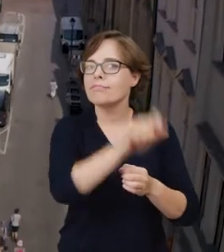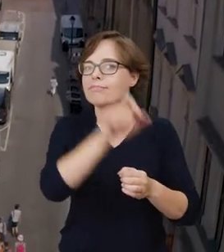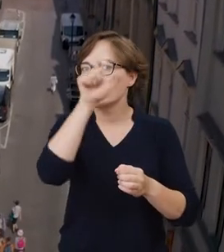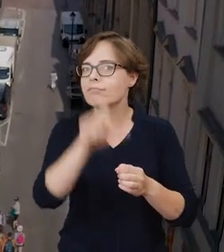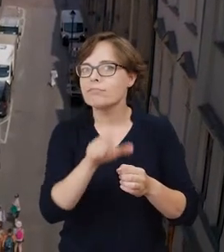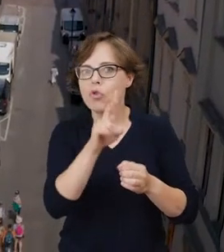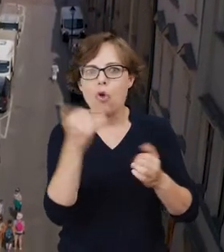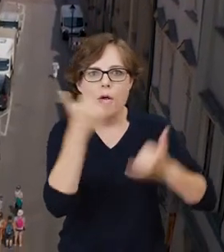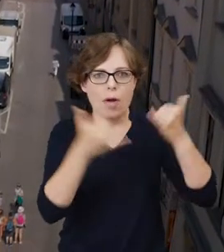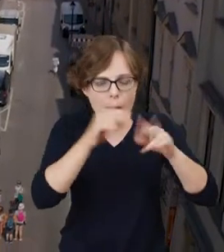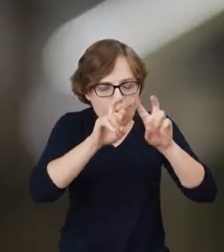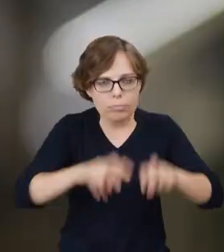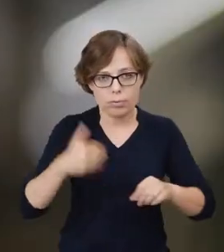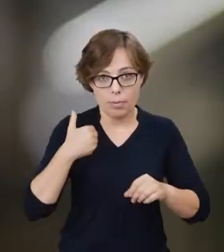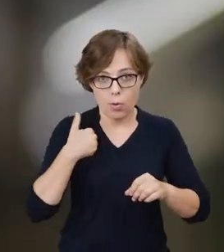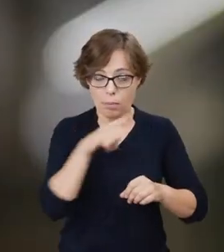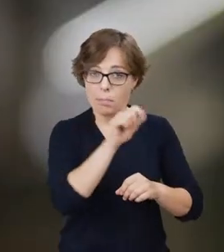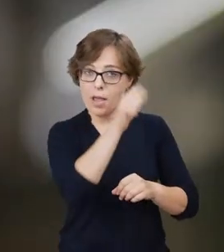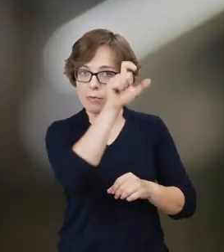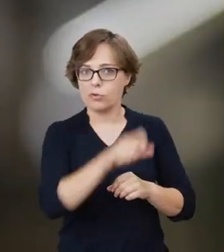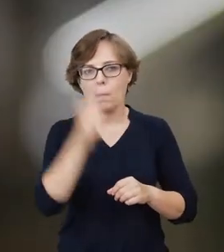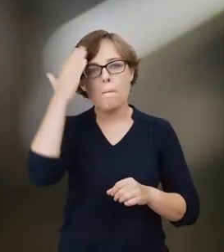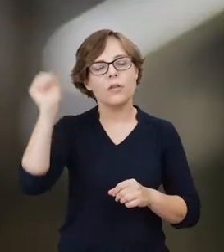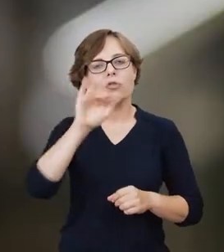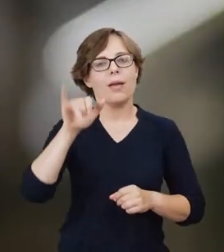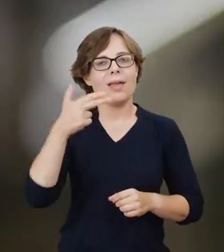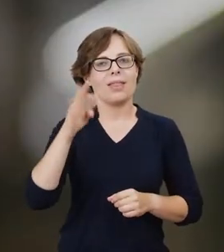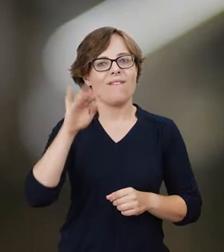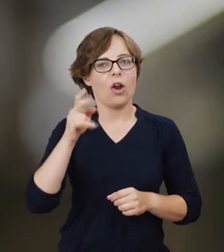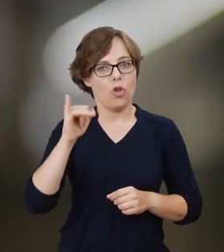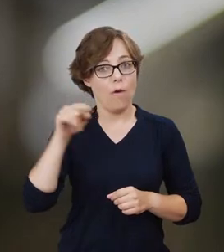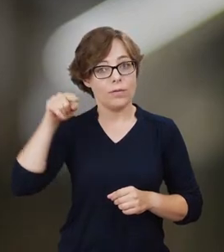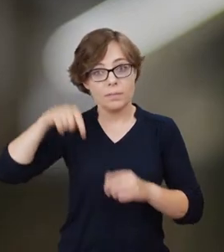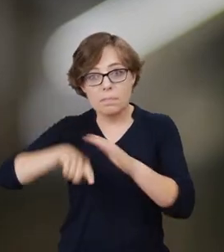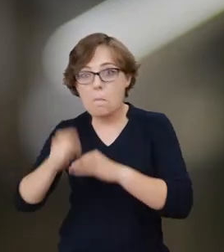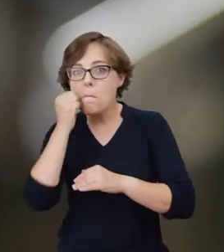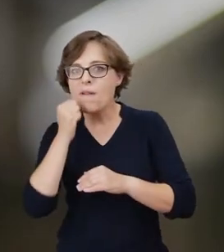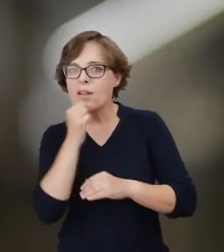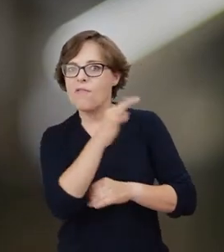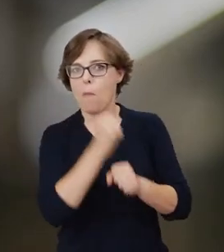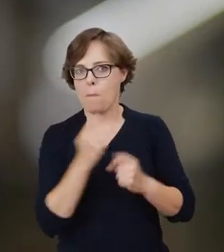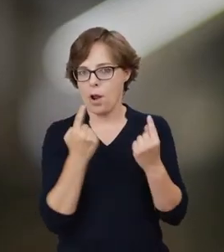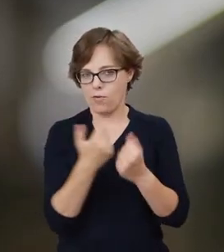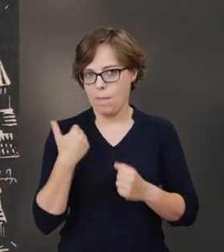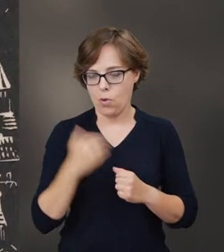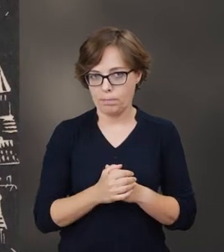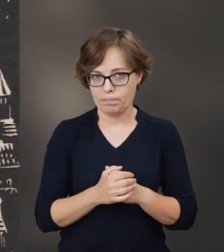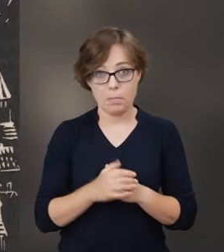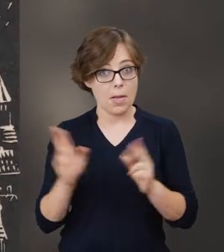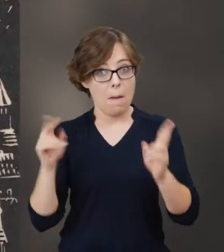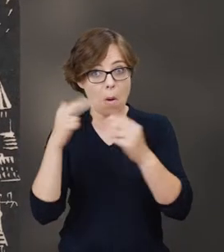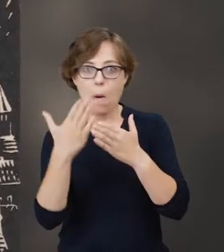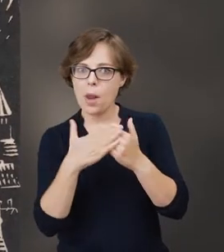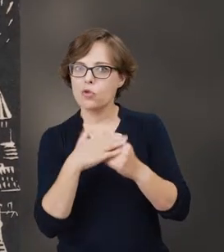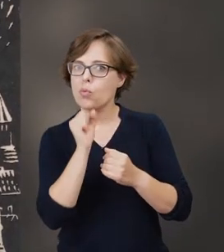Z pałacem Krzysztofory związana jest opowieść o alchemikach. Pierwszym z nich jest mistrz Jan Twardowski, który w